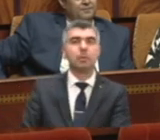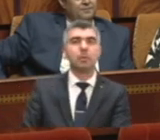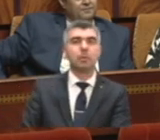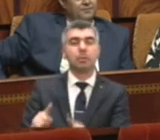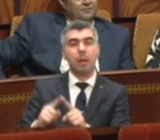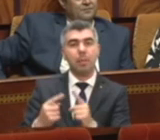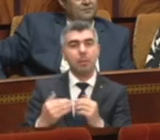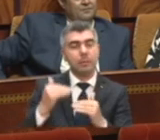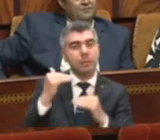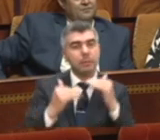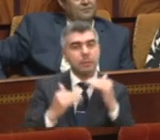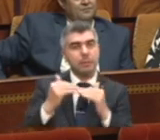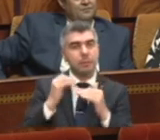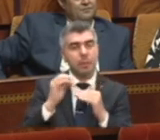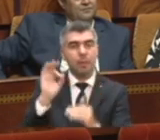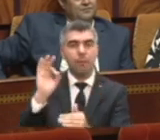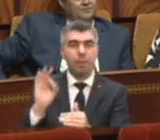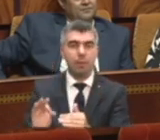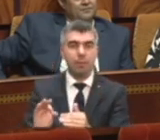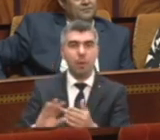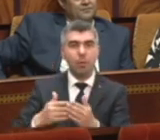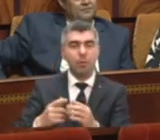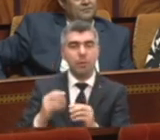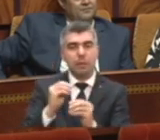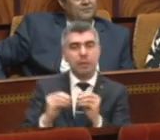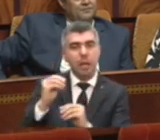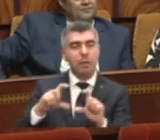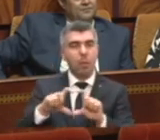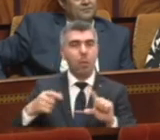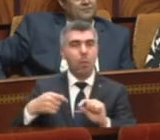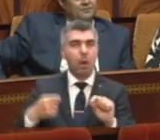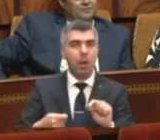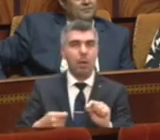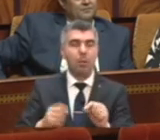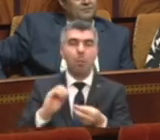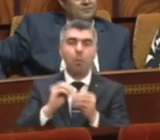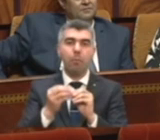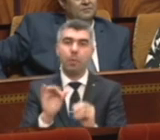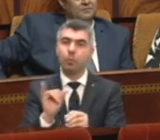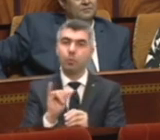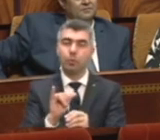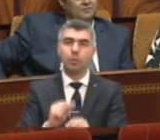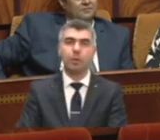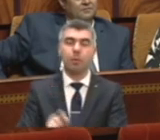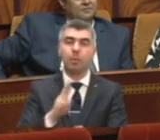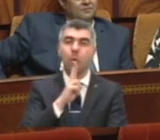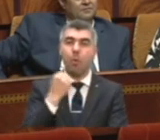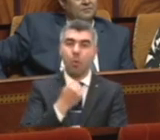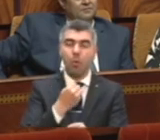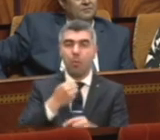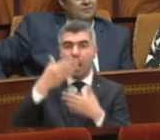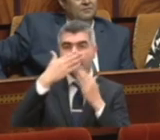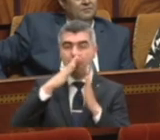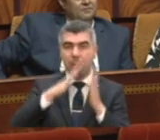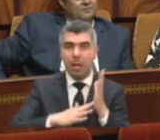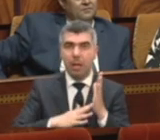كياخدوها بالنسبة اللي كيزيدوها في التذكرة. هذا ما عرفش المشكل اين هو، واش في الحكومة المغربية،